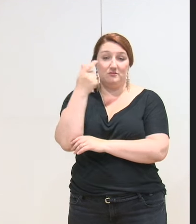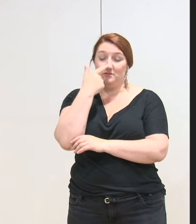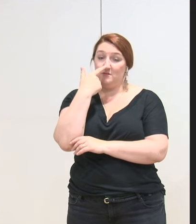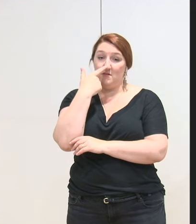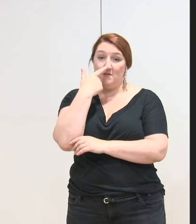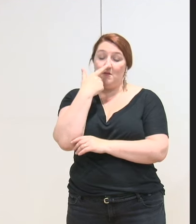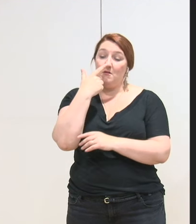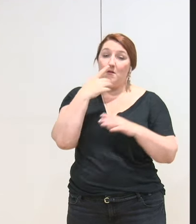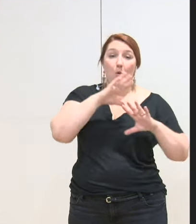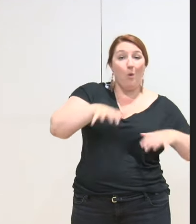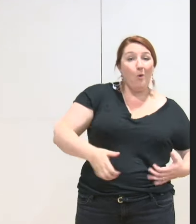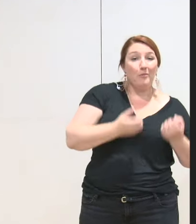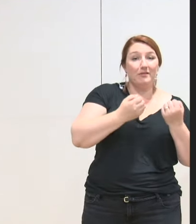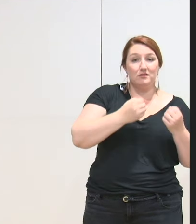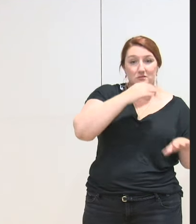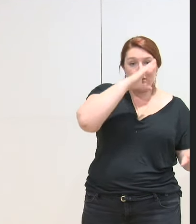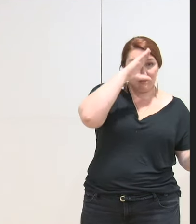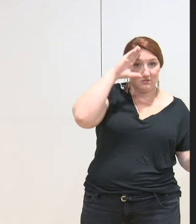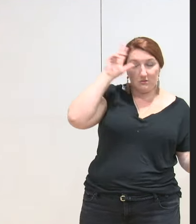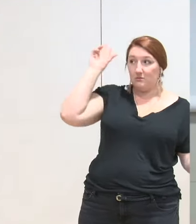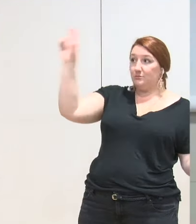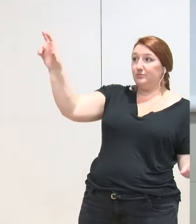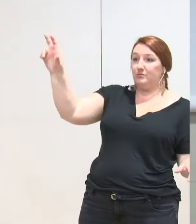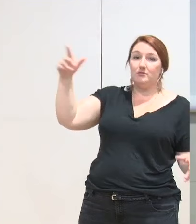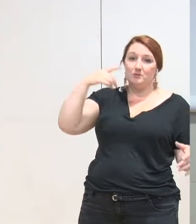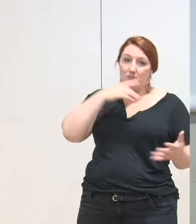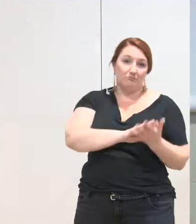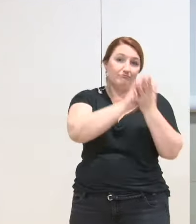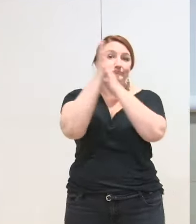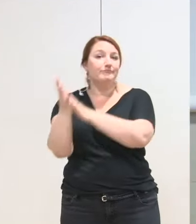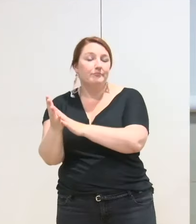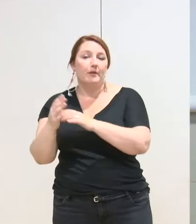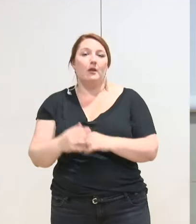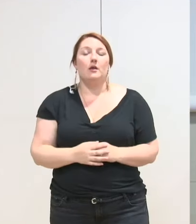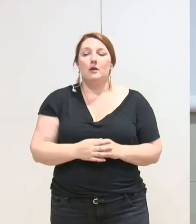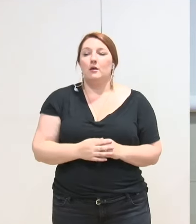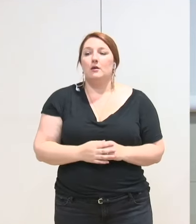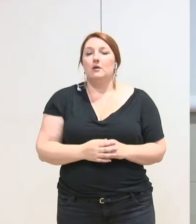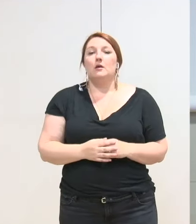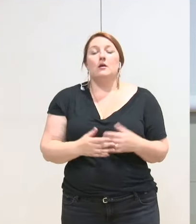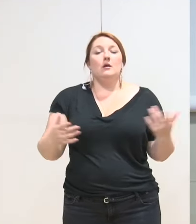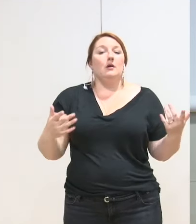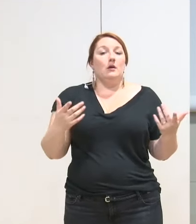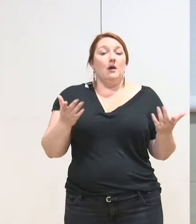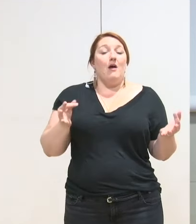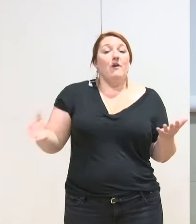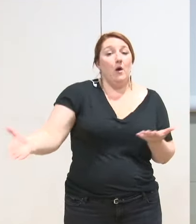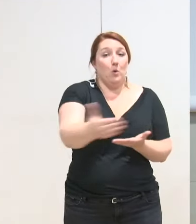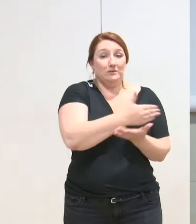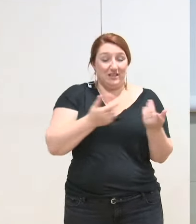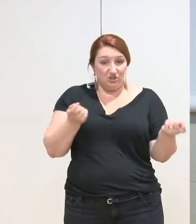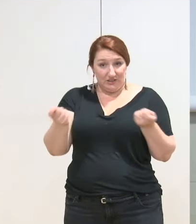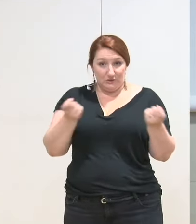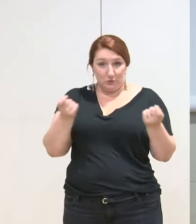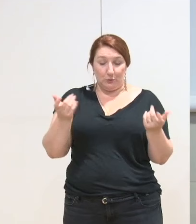les transferts de compétences à la métropole si on regarde les évolutions au niveau des recettes de gestion